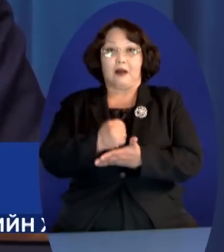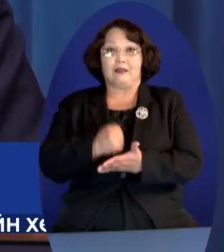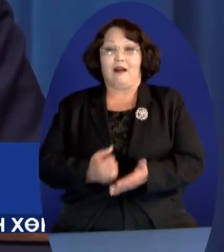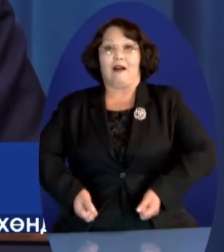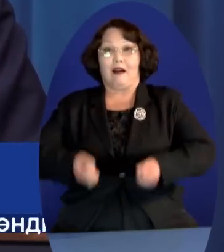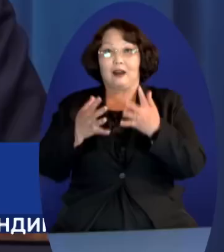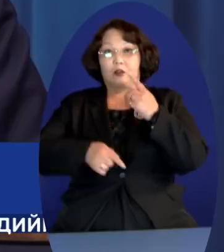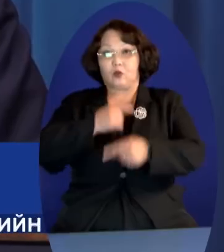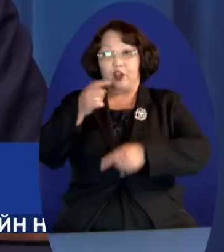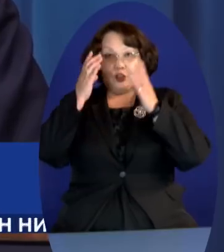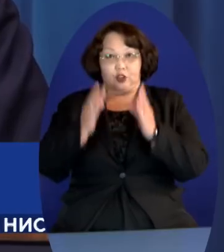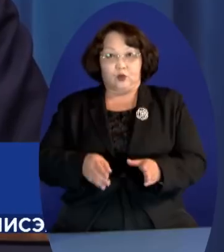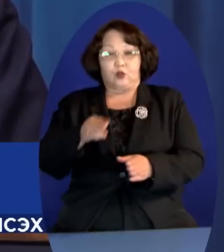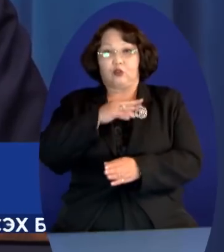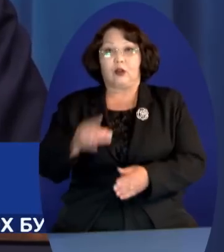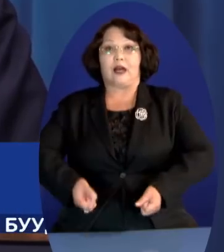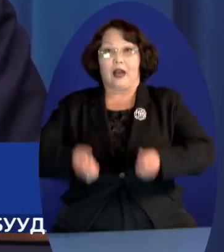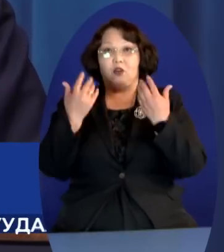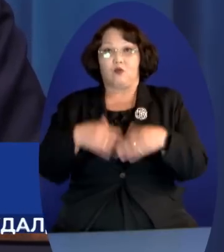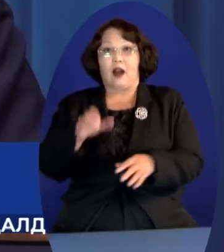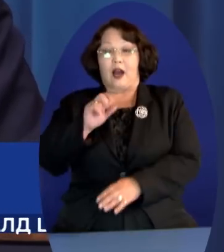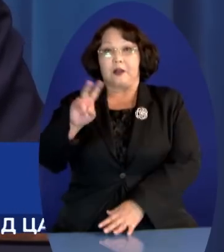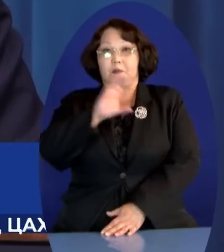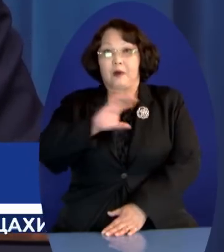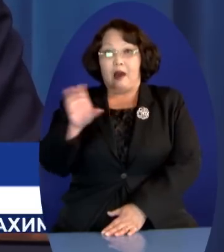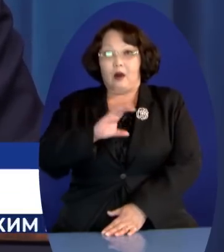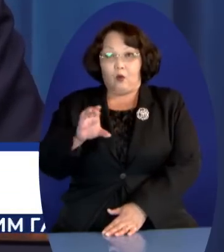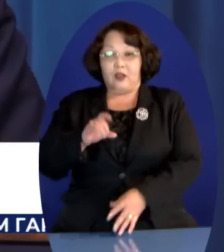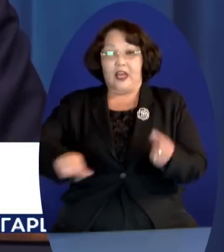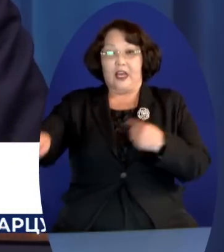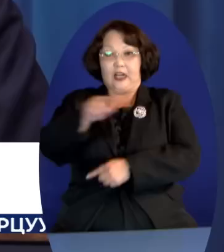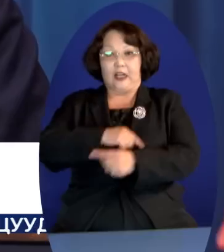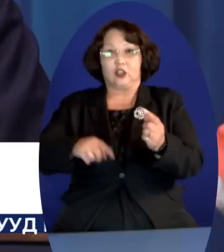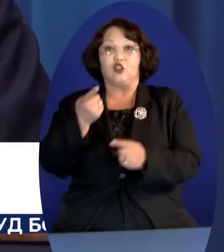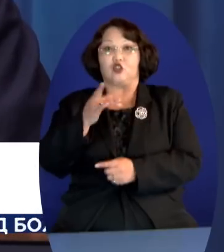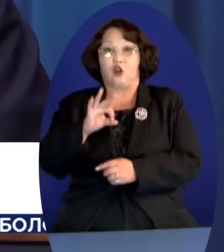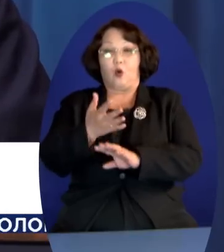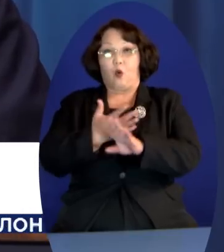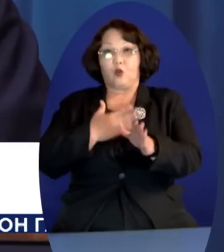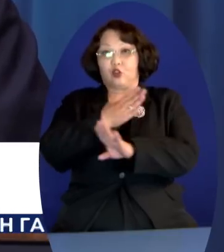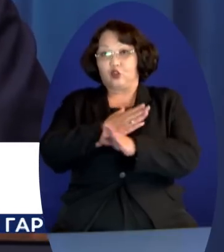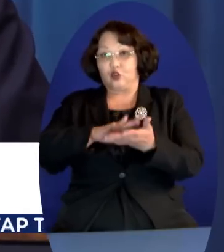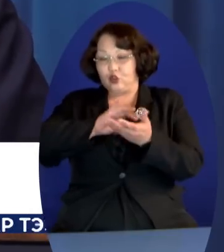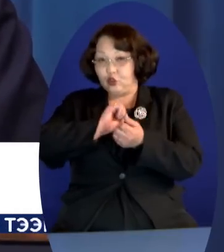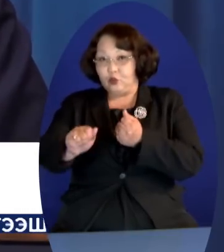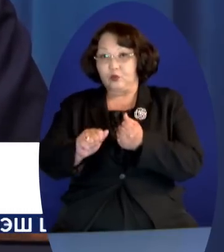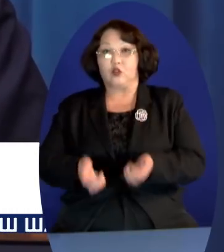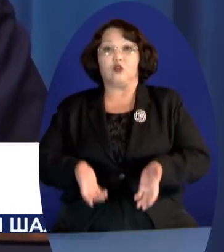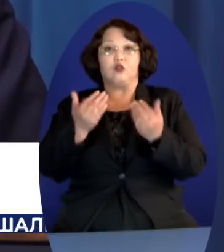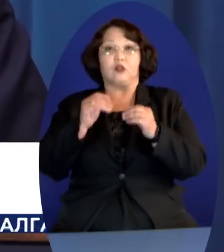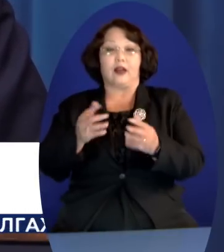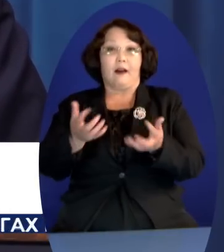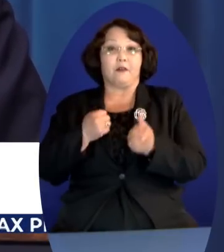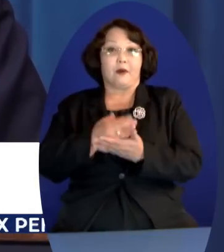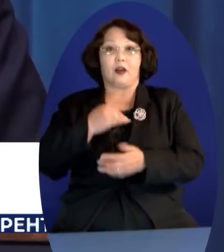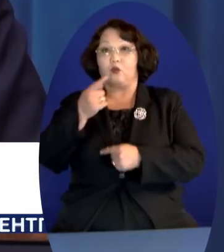юм тогтоол гарсан. Уг тогтоолын дагуу л аж ахуйн нэгжүүд эргэлтийн хөрөнгө болон урьдчилгаа төлбөрийн хөнгөлтийг бол эдэлж байгаа